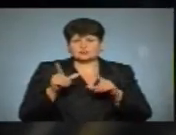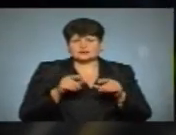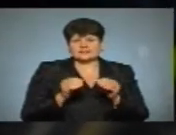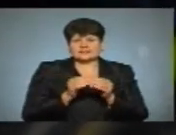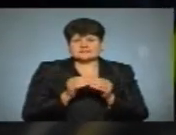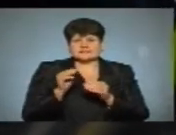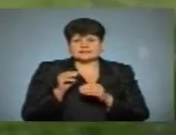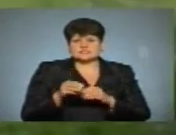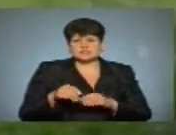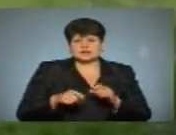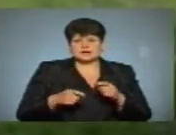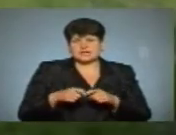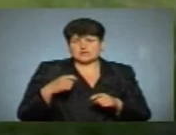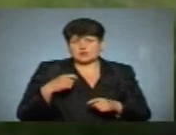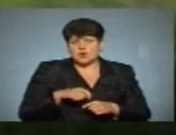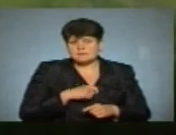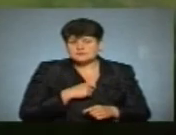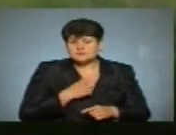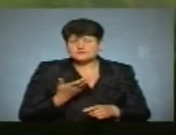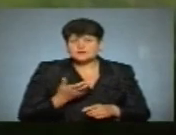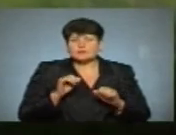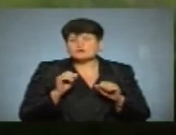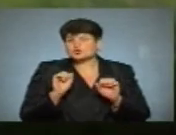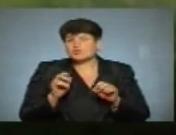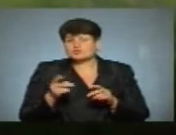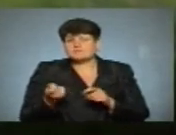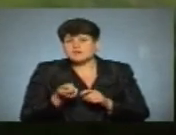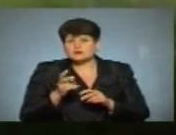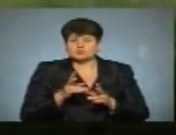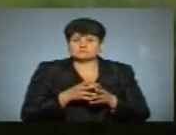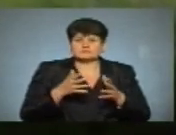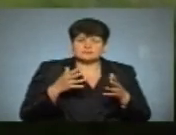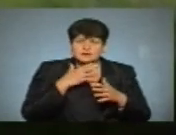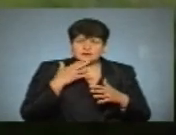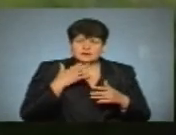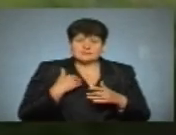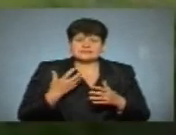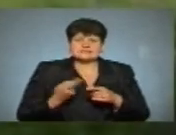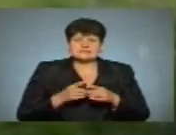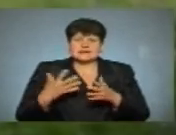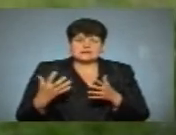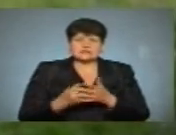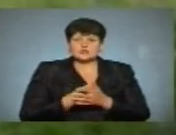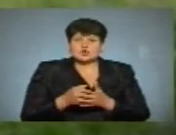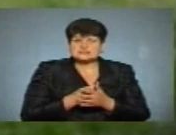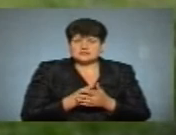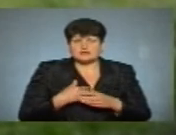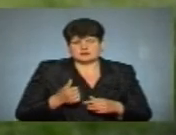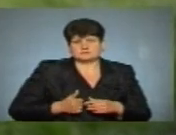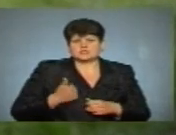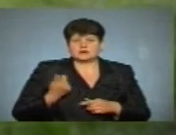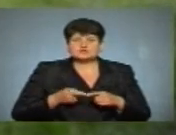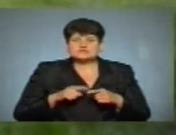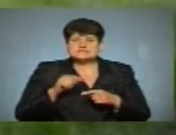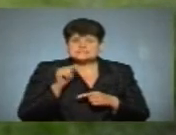тисяч кілометрів. Може, це для когось і замало, може, забагато, але для мене це є досягнення. І я цим пишаюся,